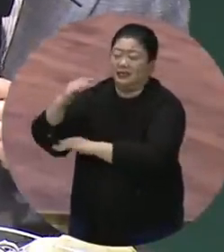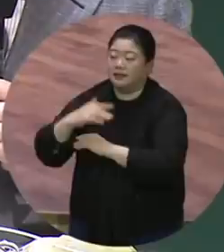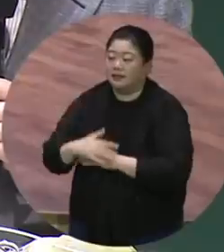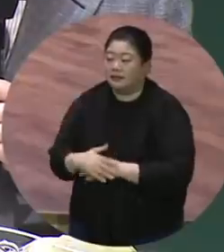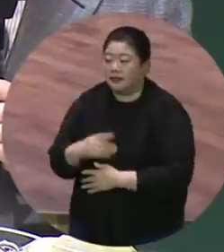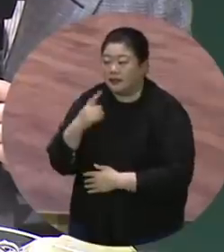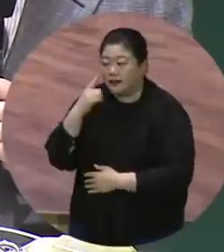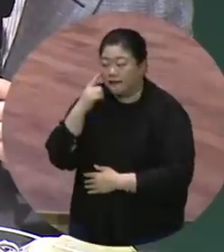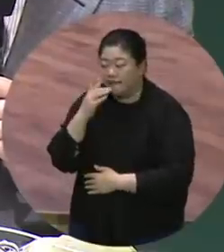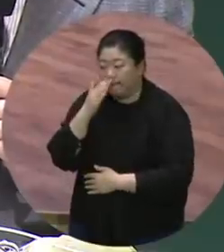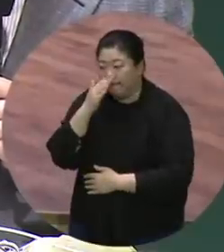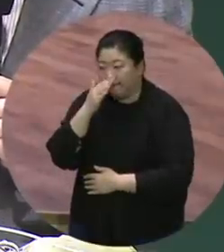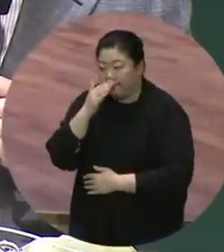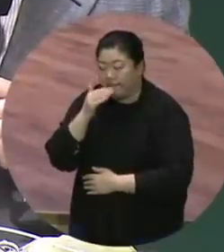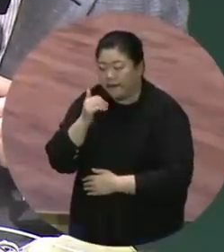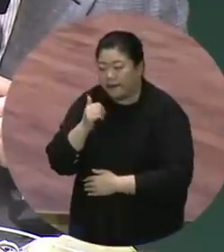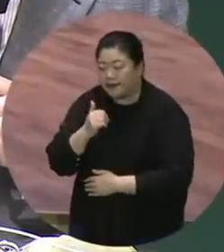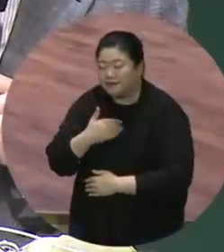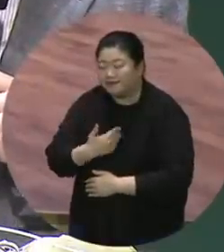됩니까?